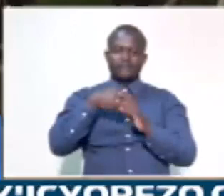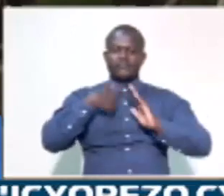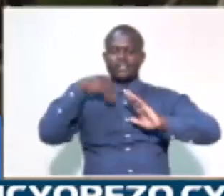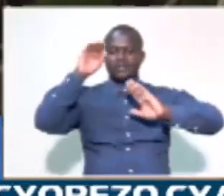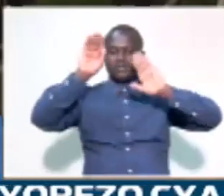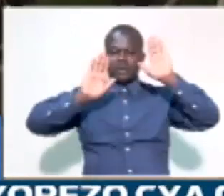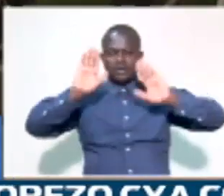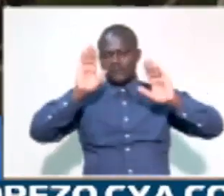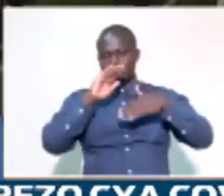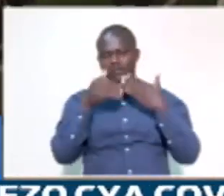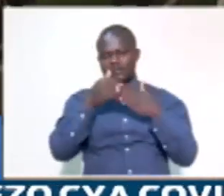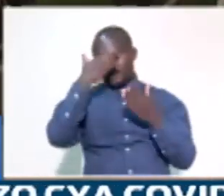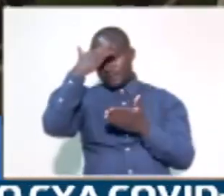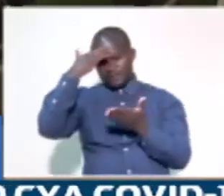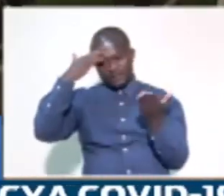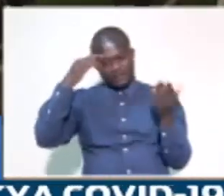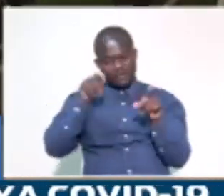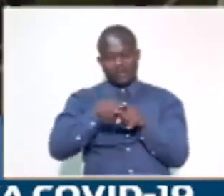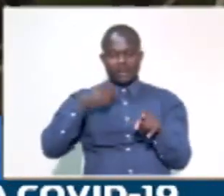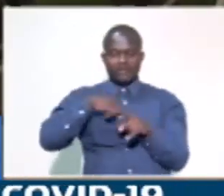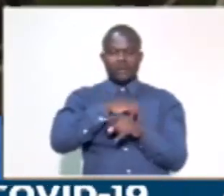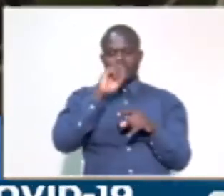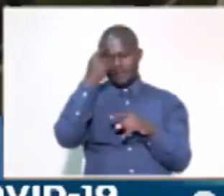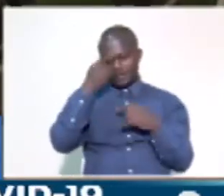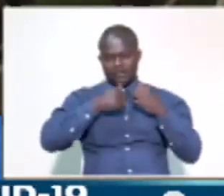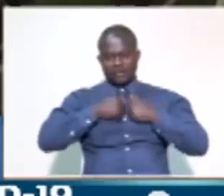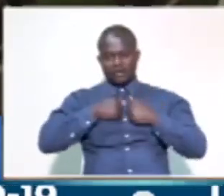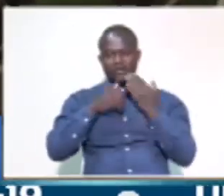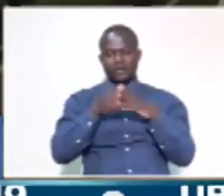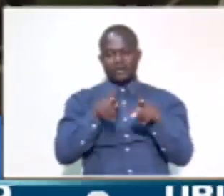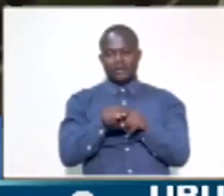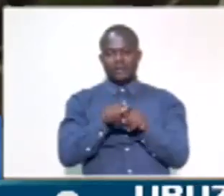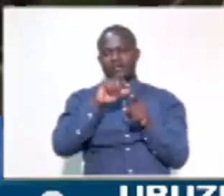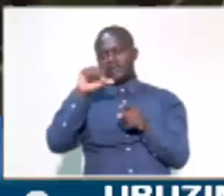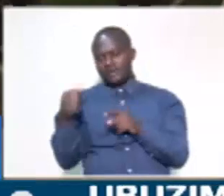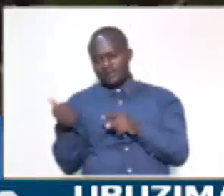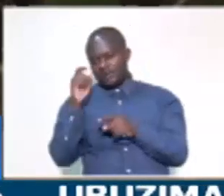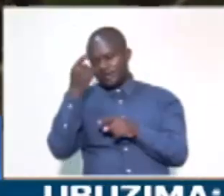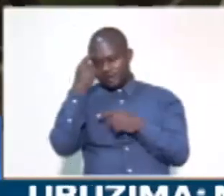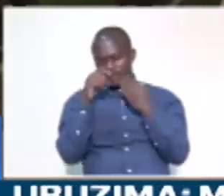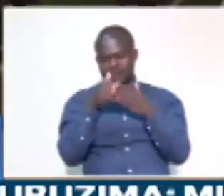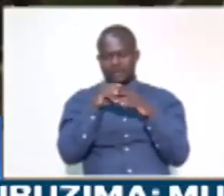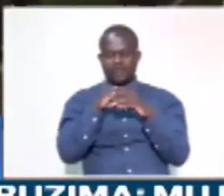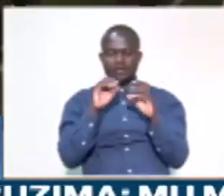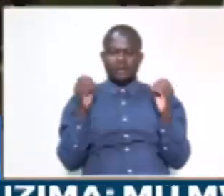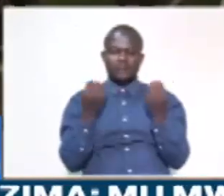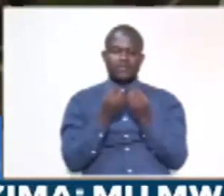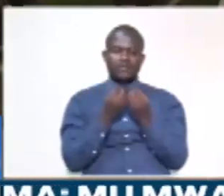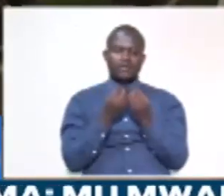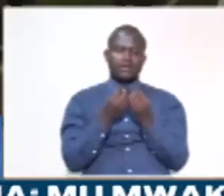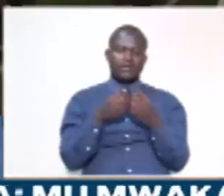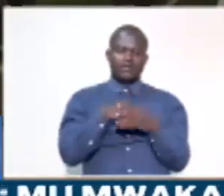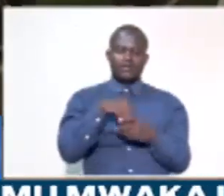uruhare. Akaba ariyo mpamvu rero natwe nka Leta y'u Rwanda nk'izindi leta zo mu muryango wo muri